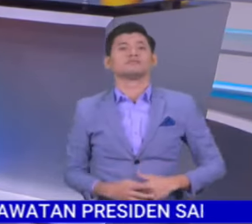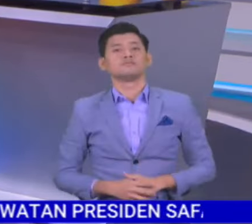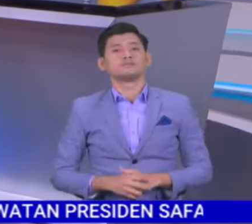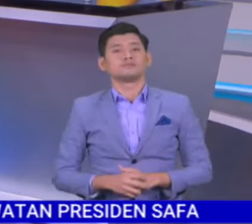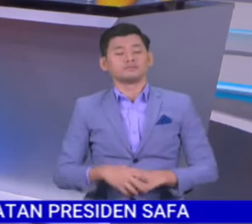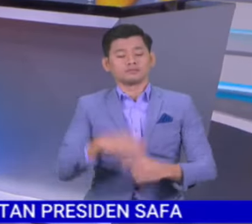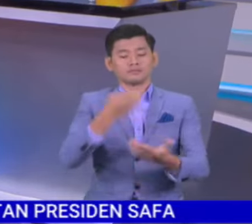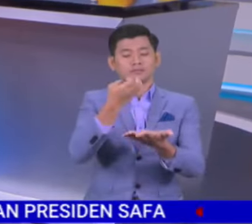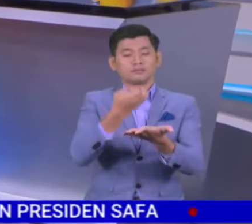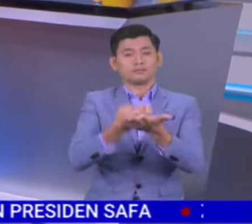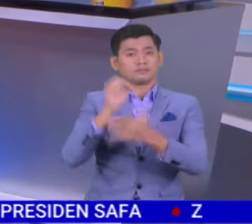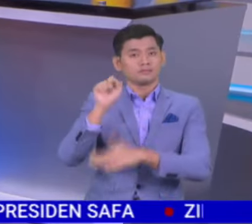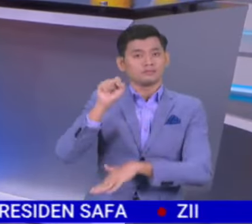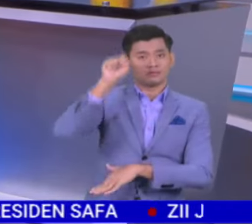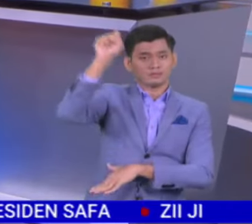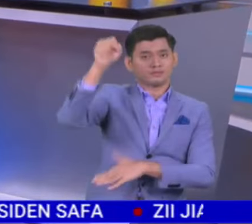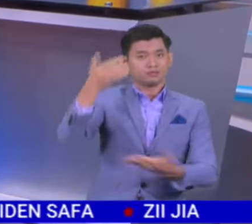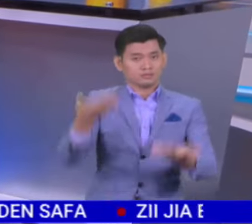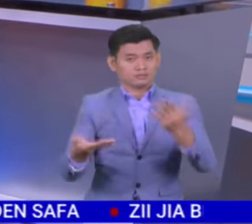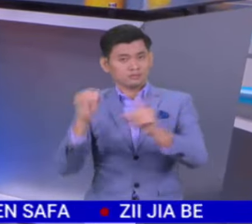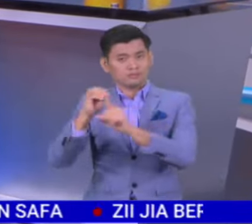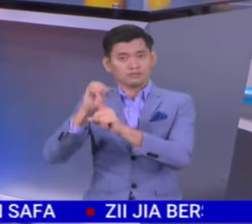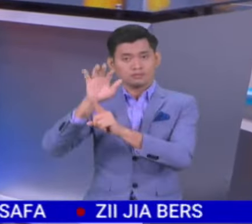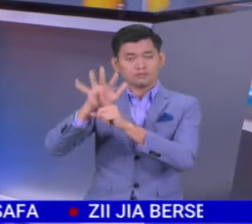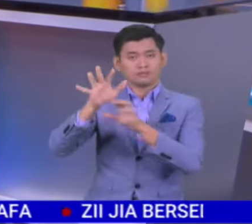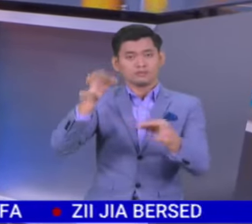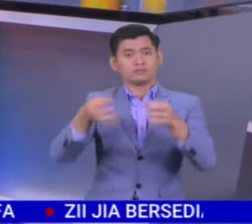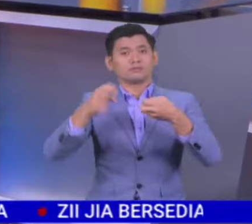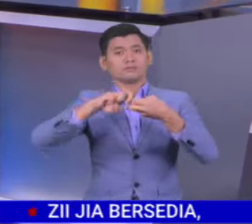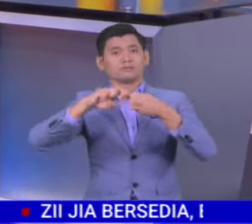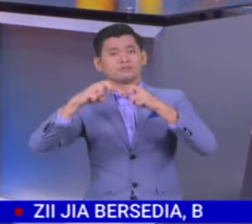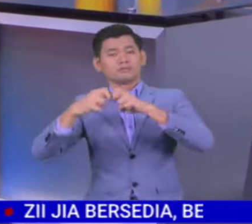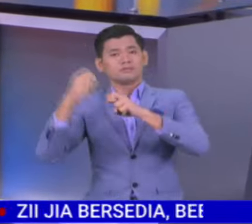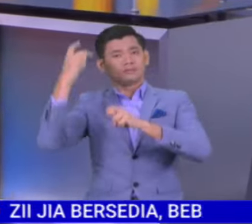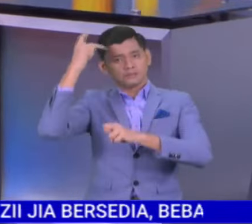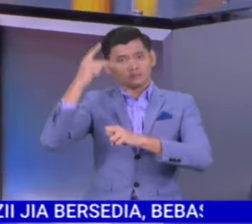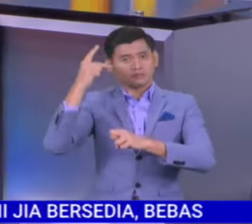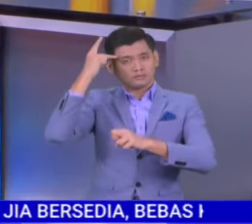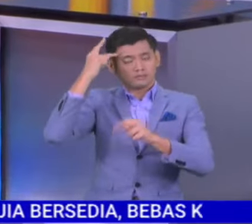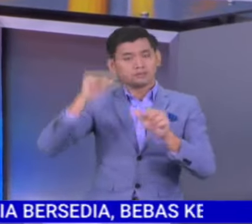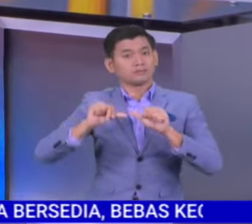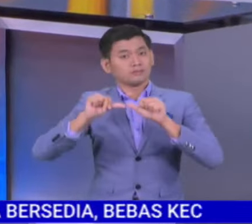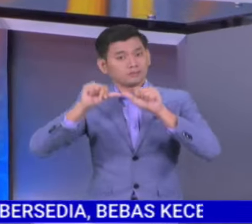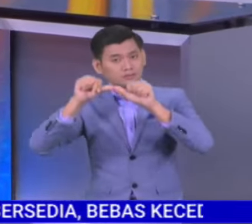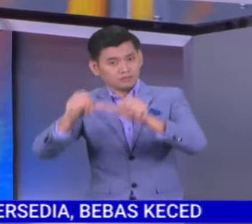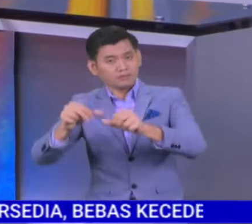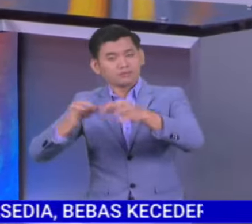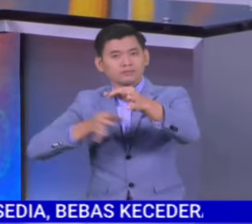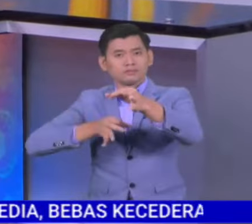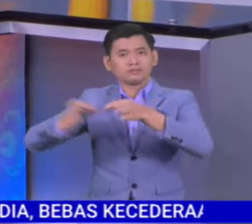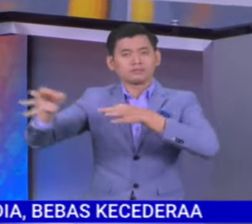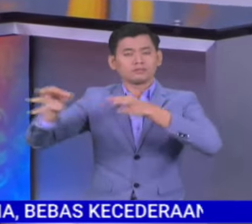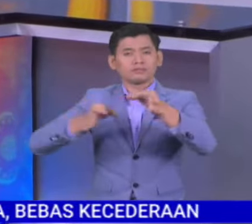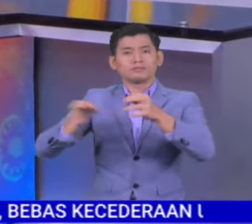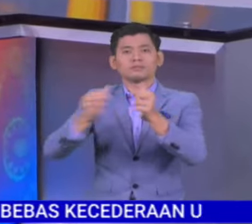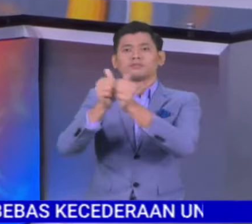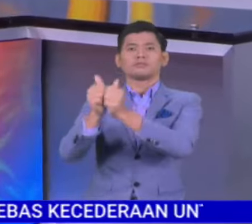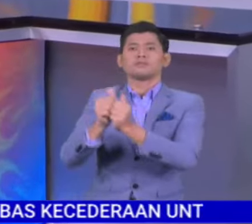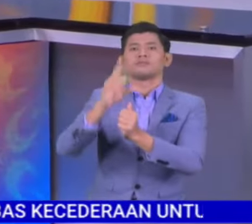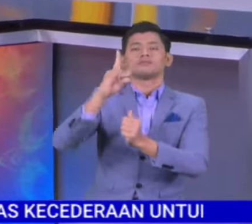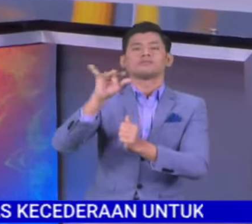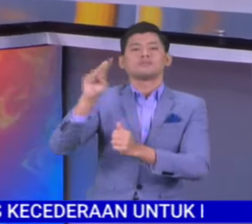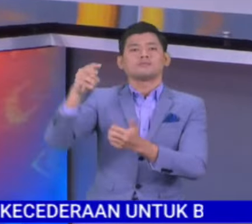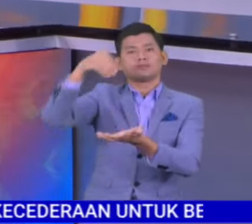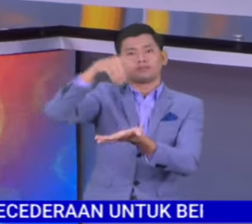ekonomi Sabah mungkin terkesan jika kemelut politik berterusan perinciannya bersama Muhammadiyah salah di Kota